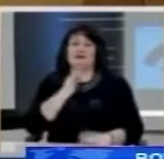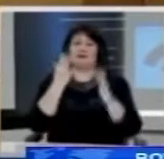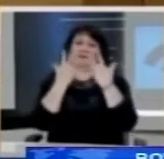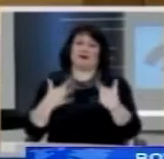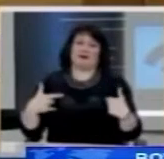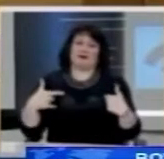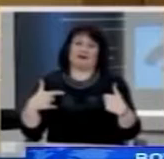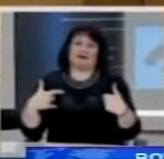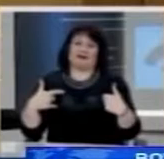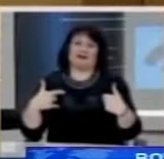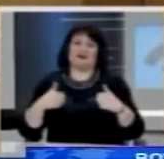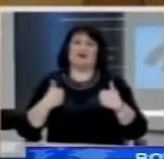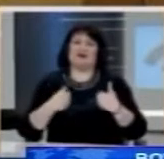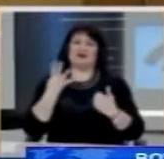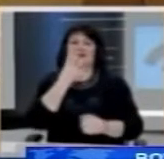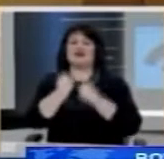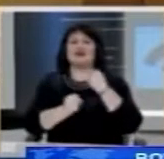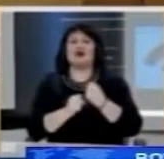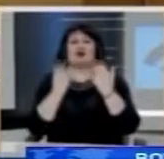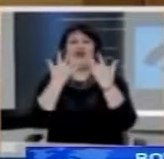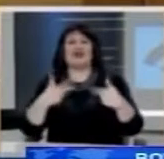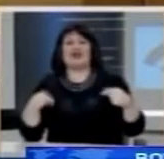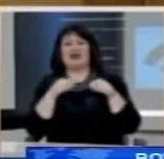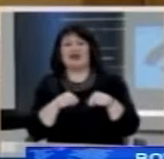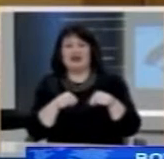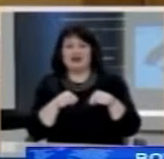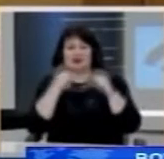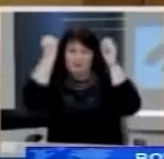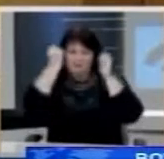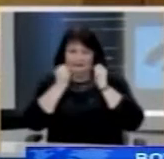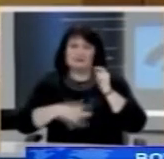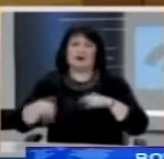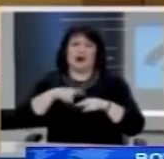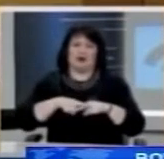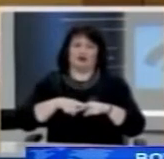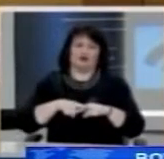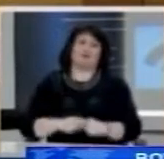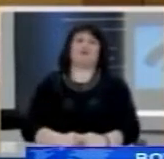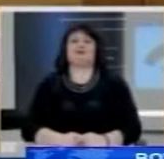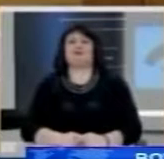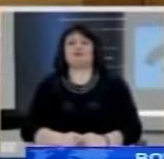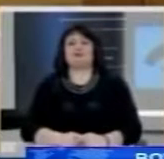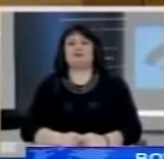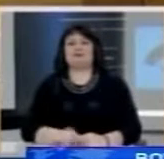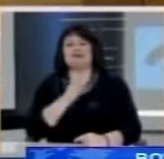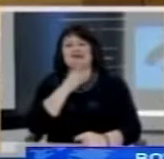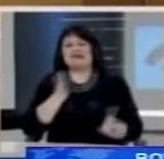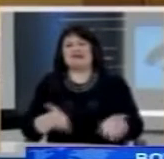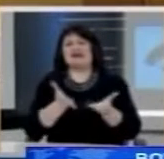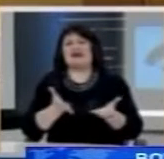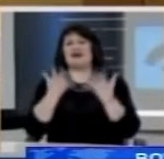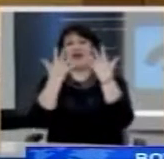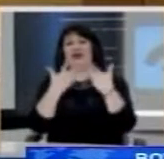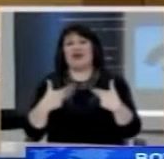παράστασης που παίζεται εδώ και 4 χρόνια σε βάρος του ελληνικού λαού. Για ένα άθλιο θέατρο,